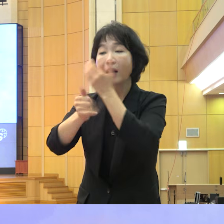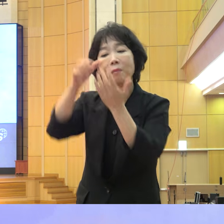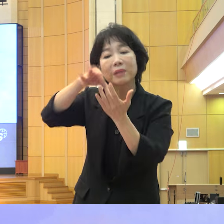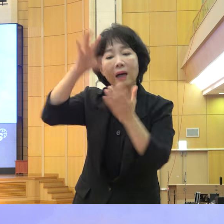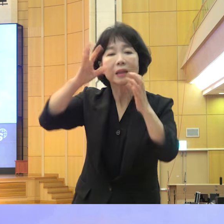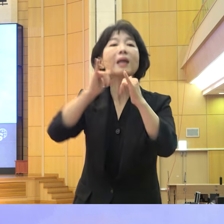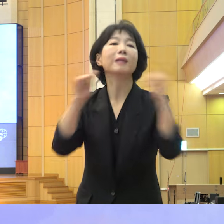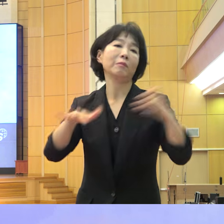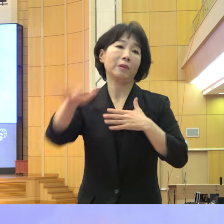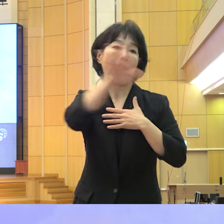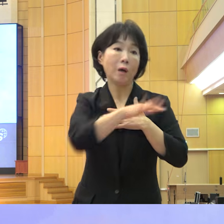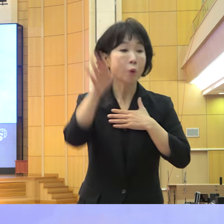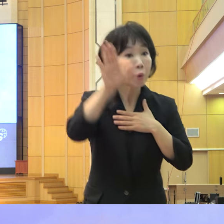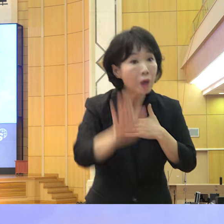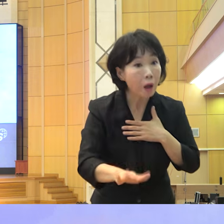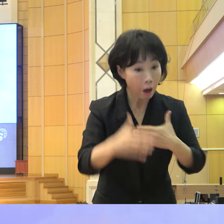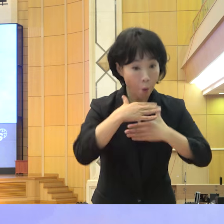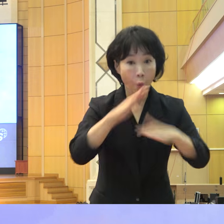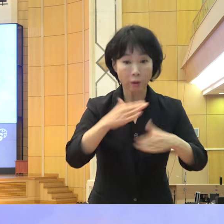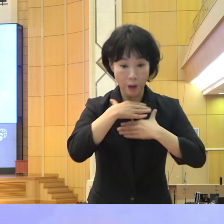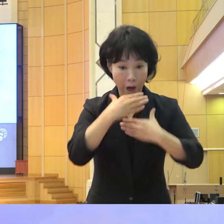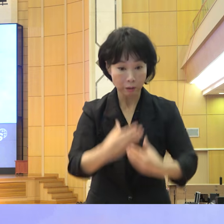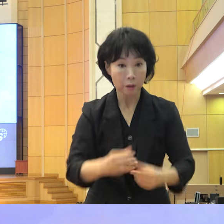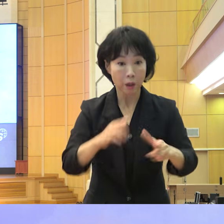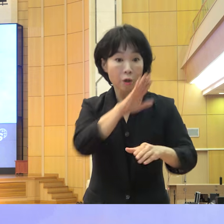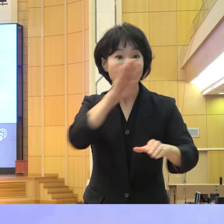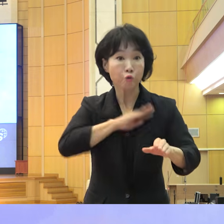민족입니다. 그런데 안식일 날